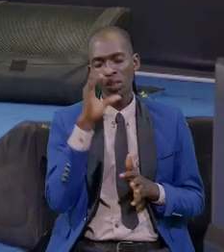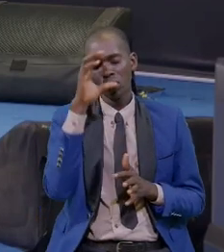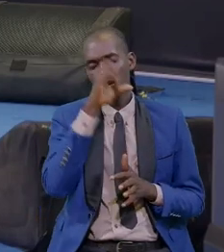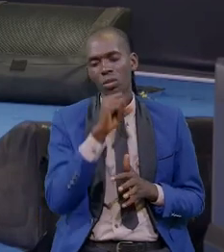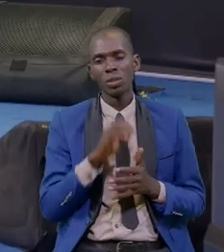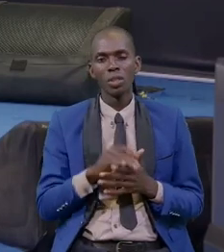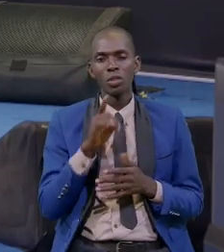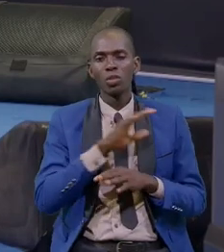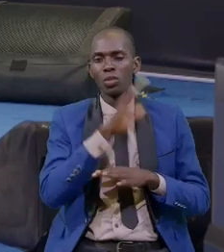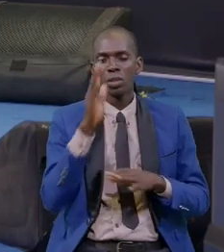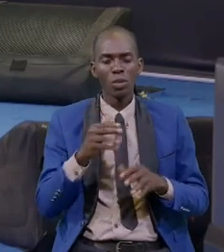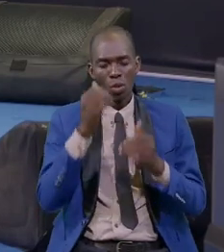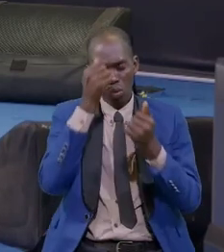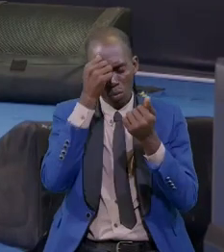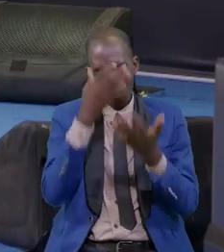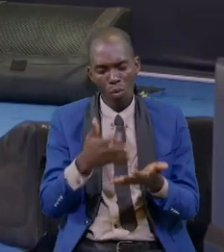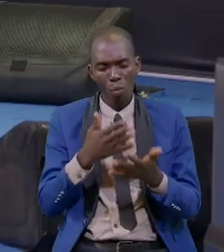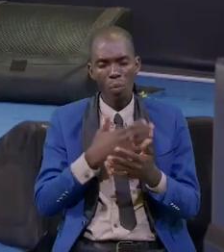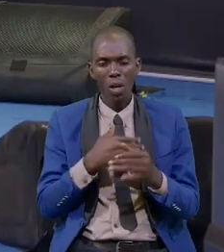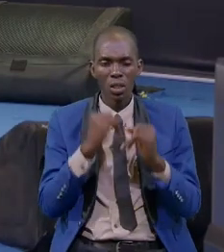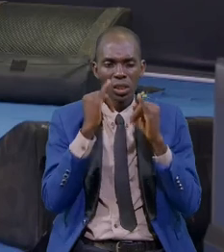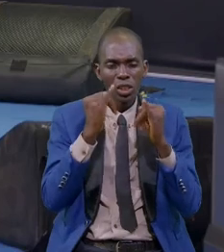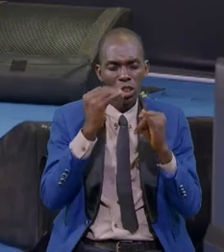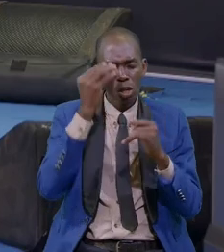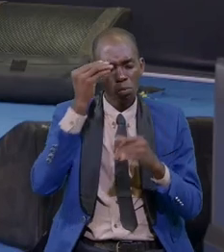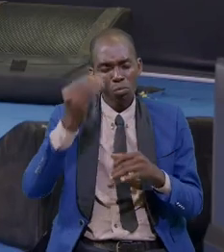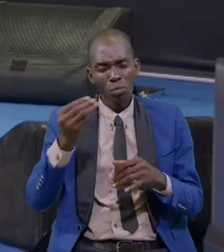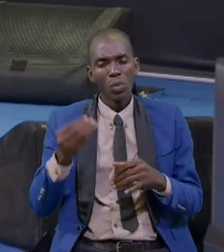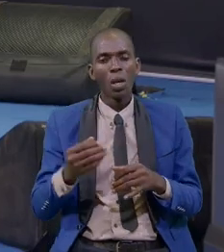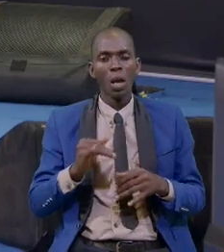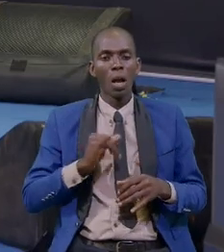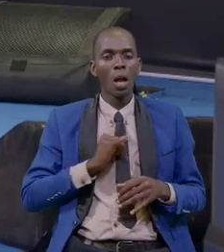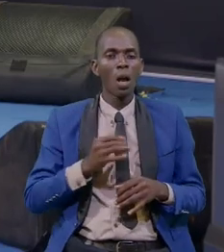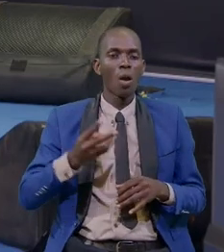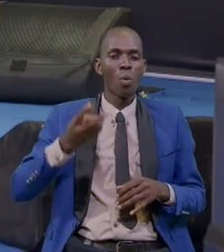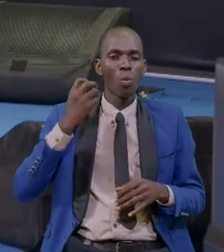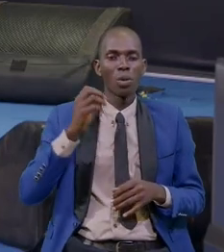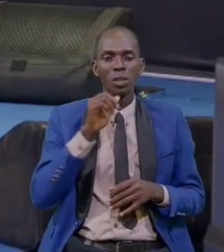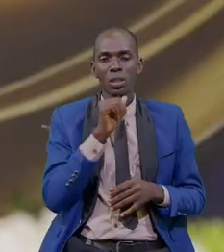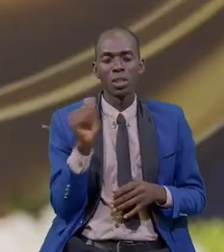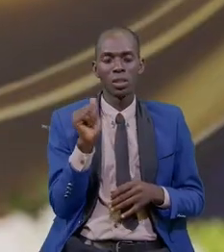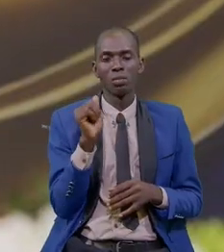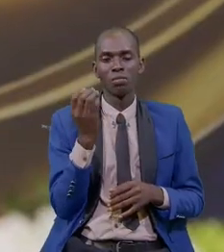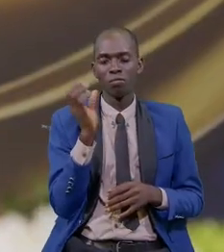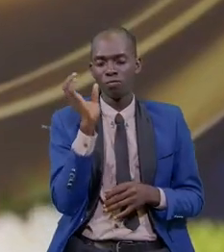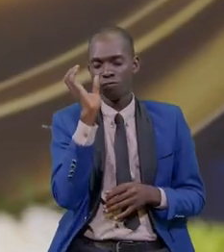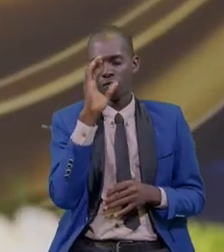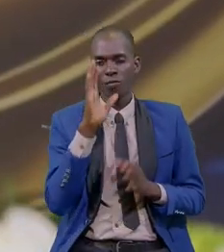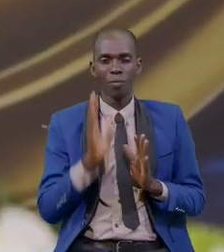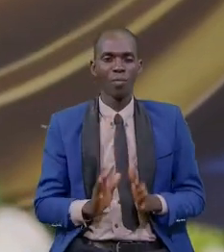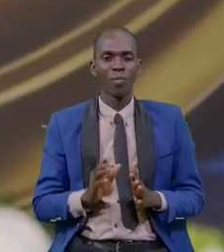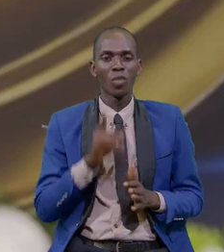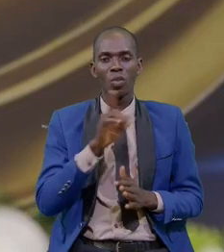Il n'est pas d'accord avec mon opinion, avec mon idéologie. Oui, il est étranger. J'étais étranger et vous ne m'avez pas